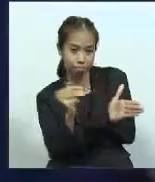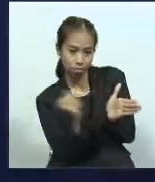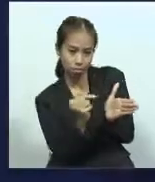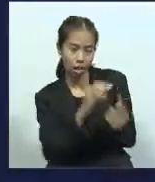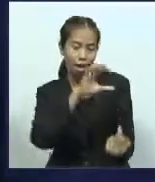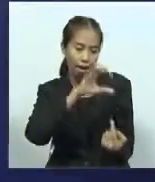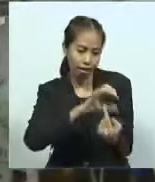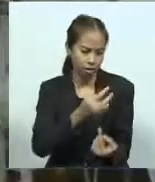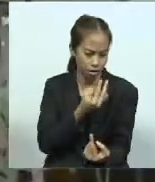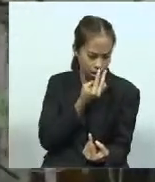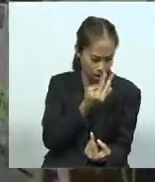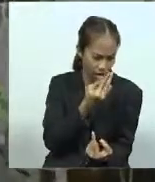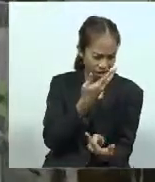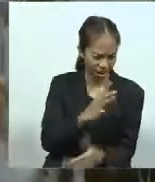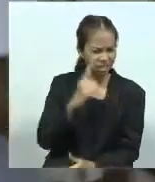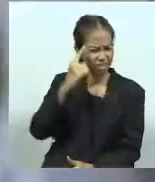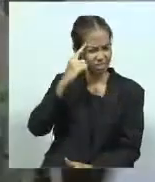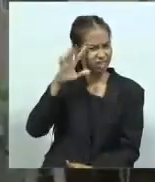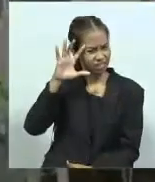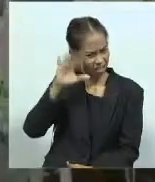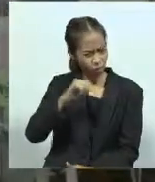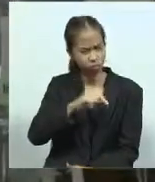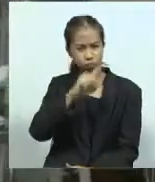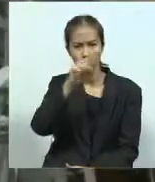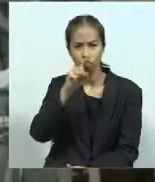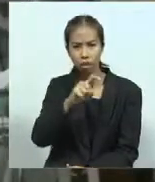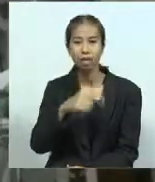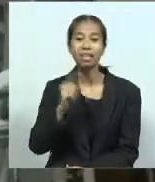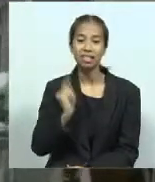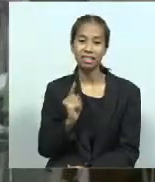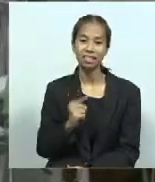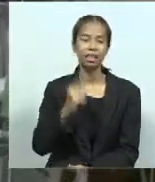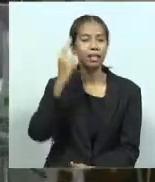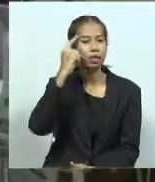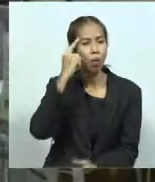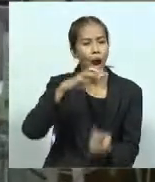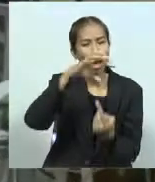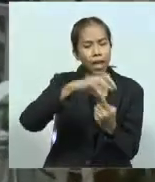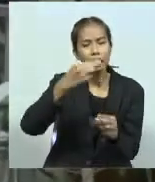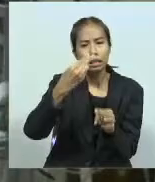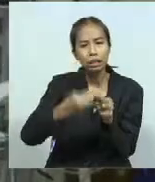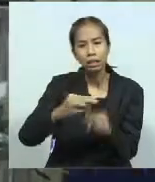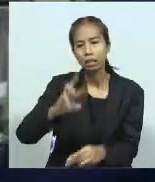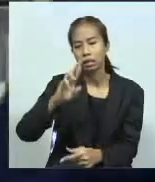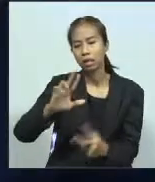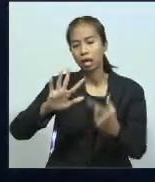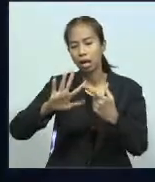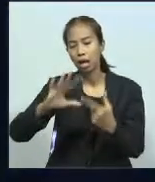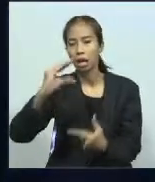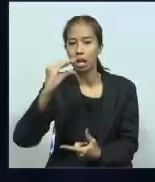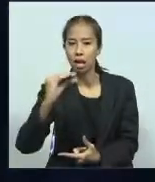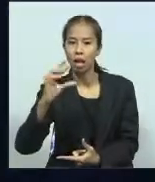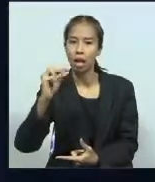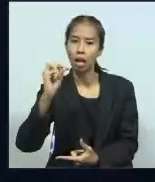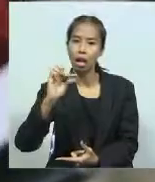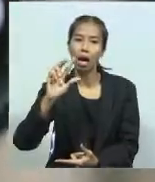วยเขาเห็นแล้วก็มีการสันนิษฐานก่อนหน้านี้เขาเข้าใจว่าเป็นเห็ดระโงกหินหรือว่าเห็ดโม่งก้อง